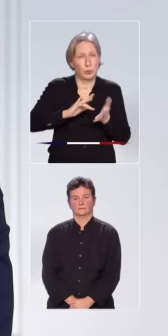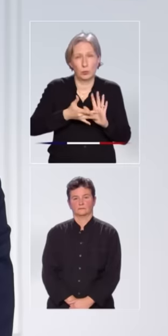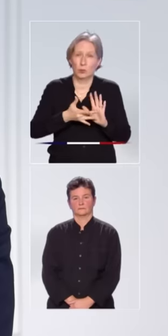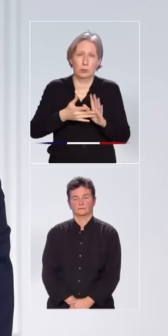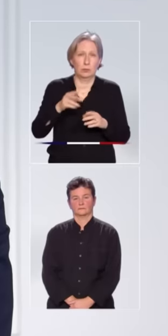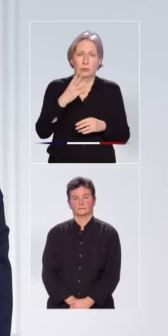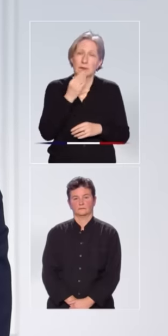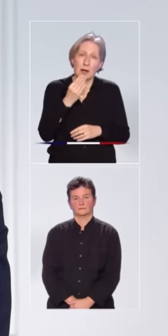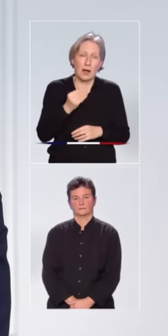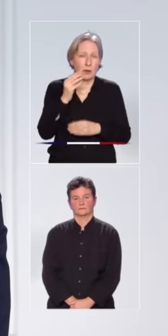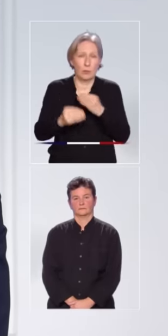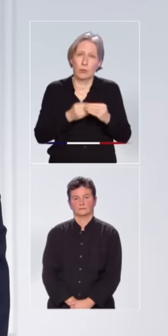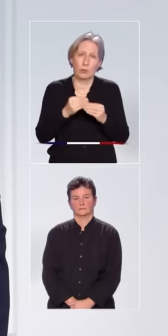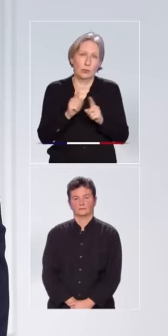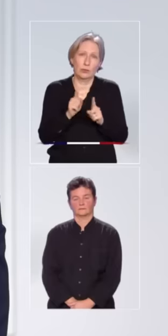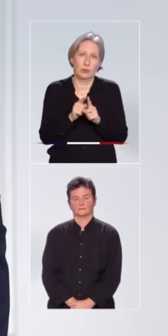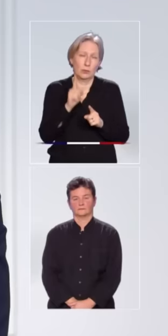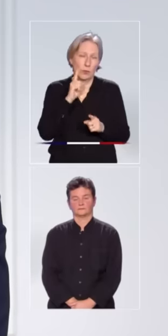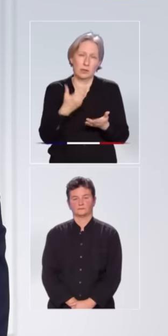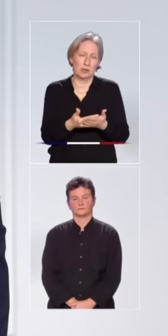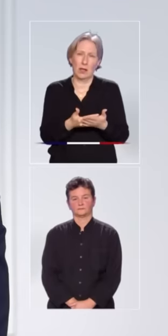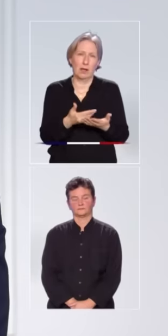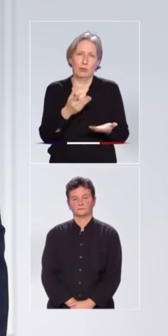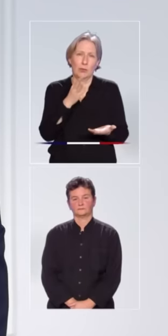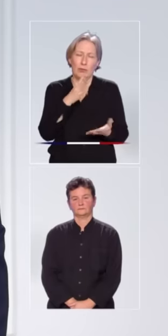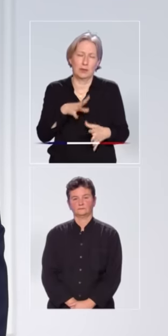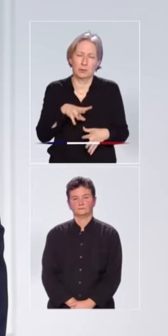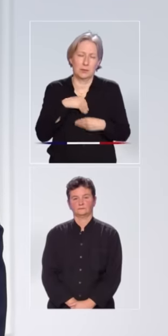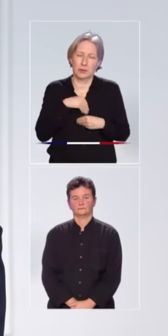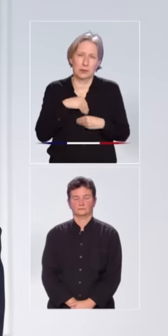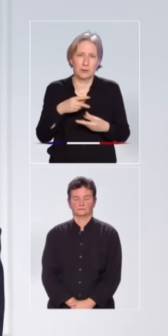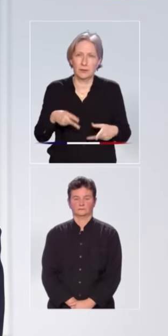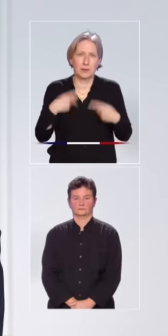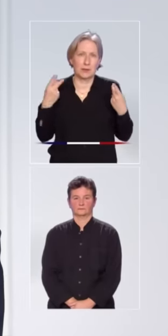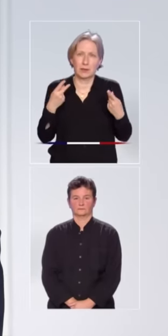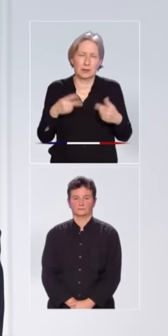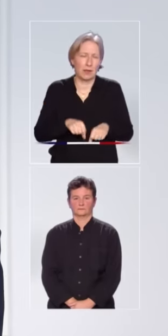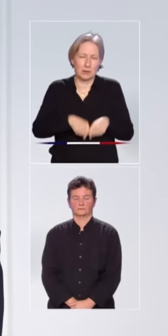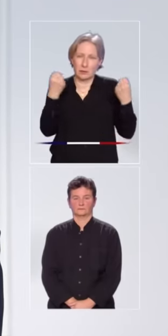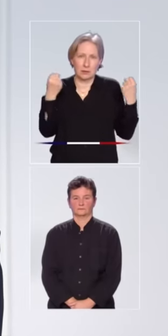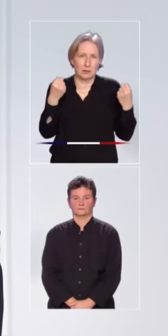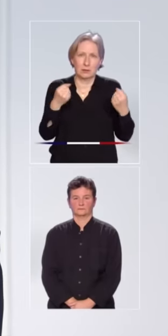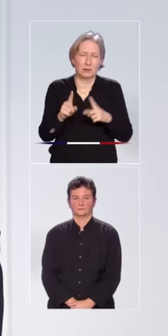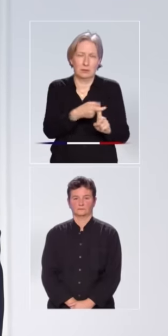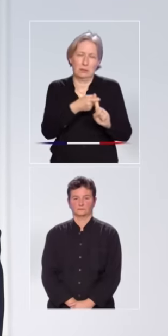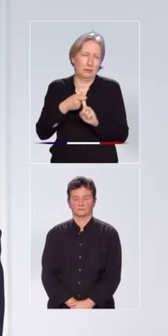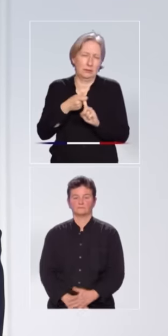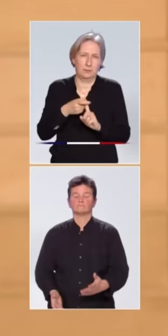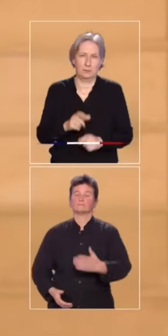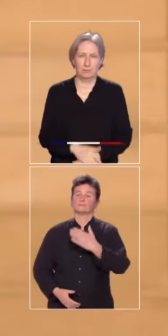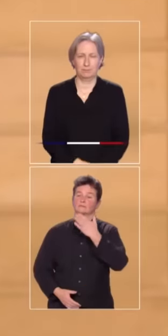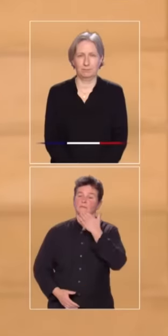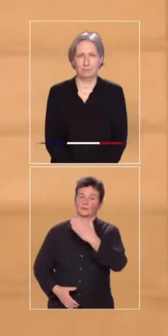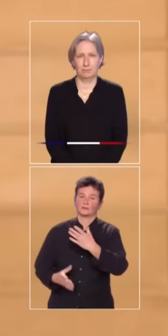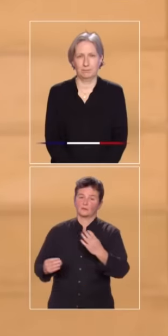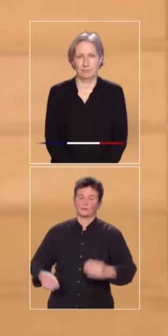que c'est une pratique inadmissible et des vies brisées et confisquées. Merci. En